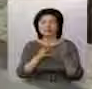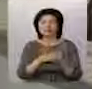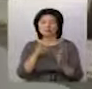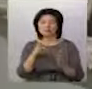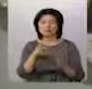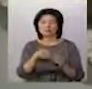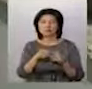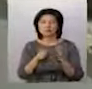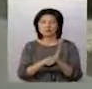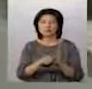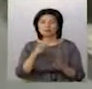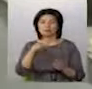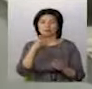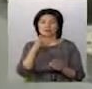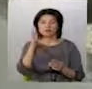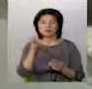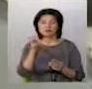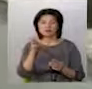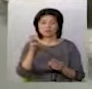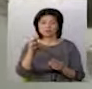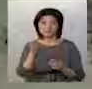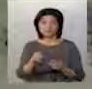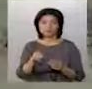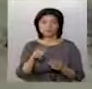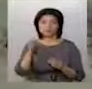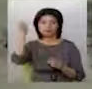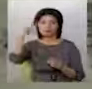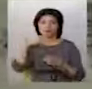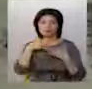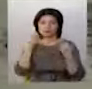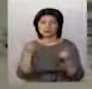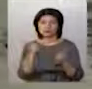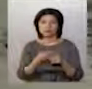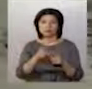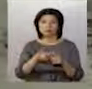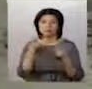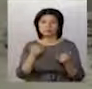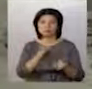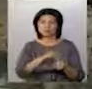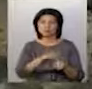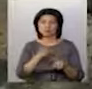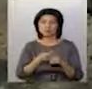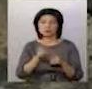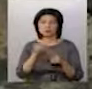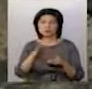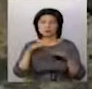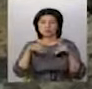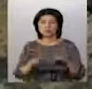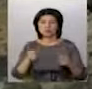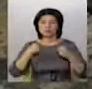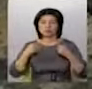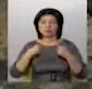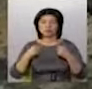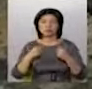қаласында 300-ден аса аулаға асфальт төселіп, абаттандырылды. Бұл жұмыстар биылда жалғасын табады. Аулалардағы спорттық және балалардың